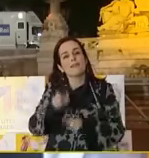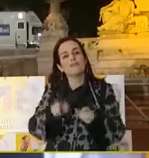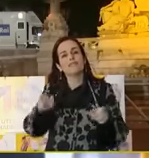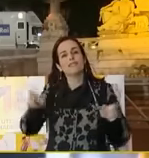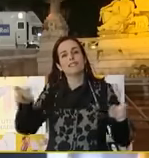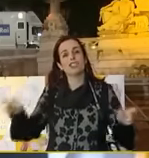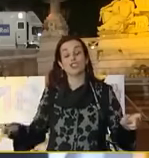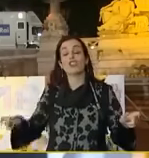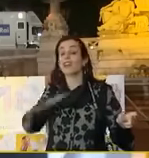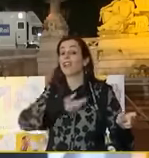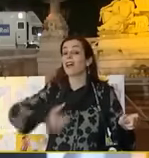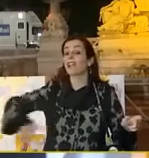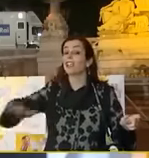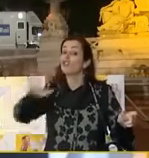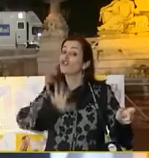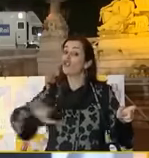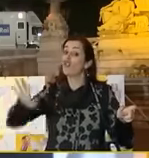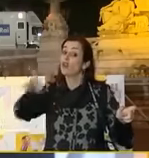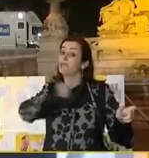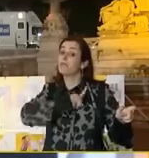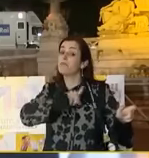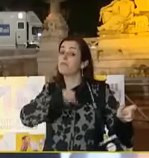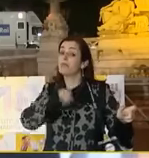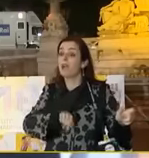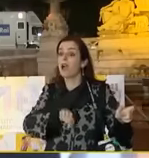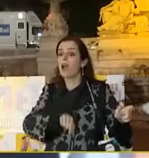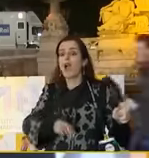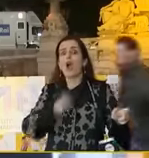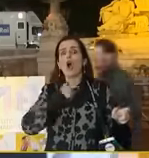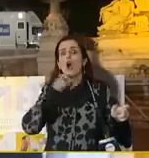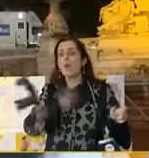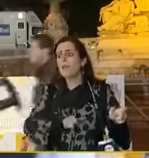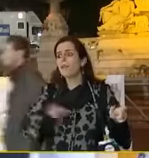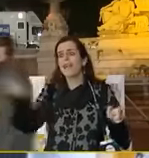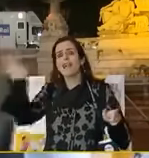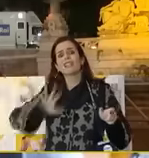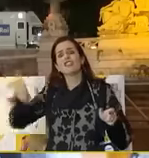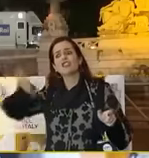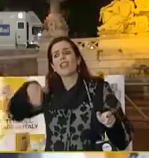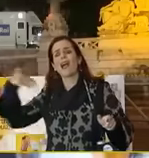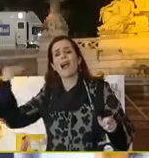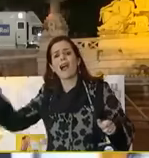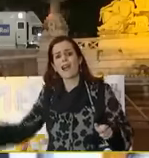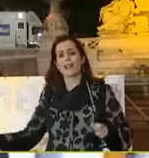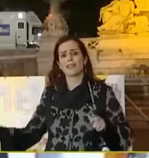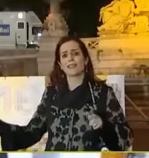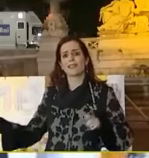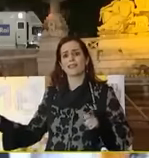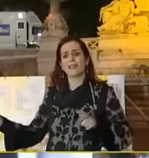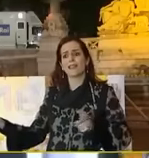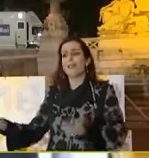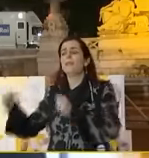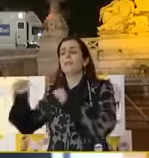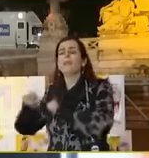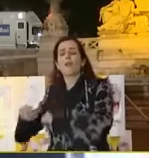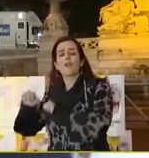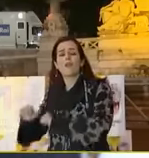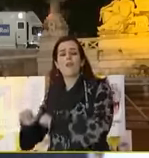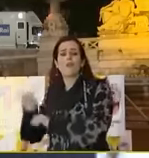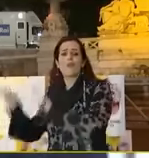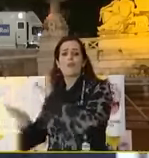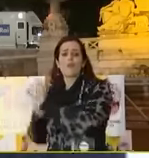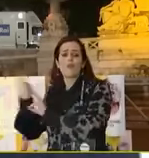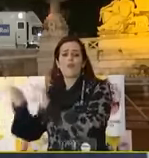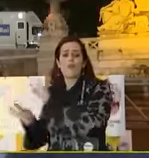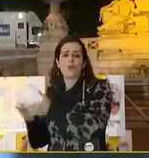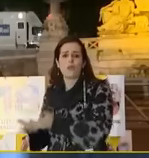regione, o andare verso altre regioni per potersi permettere delle cure primarie, o